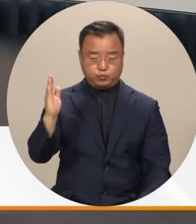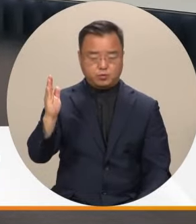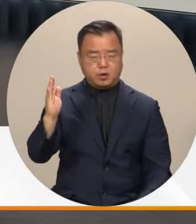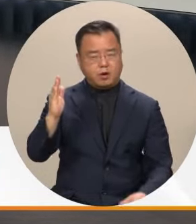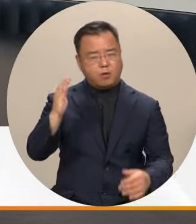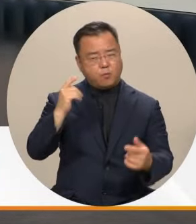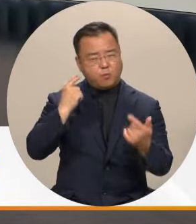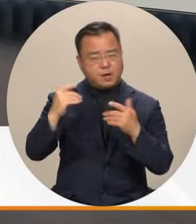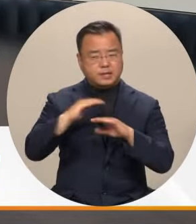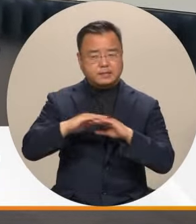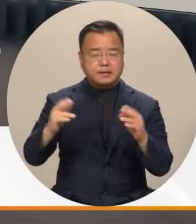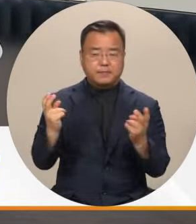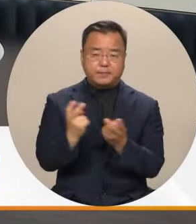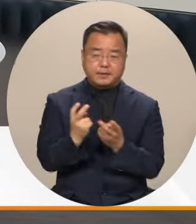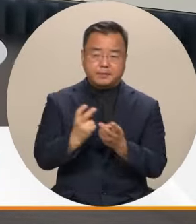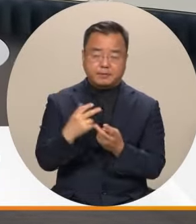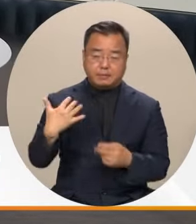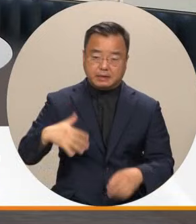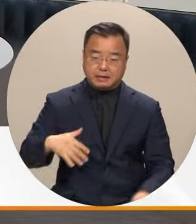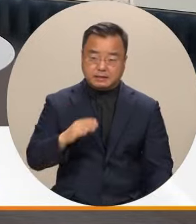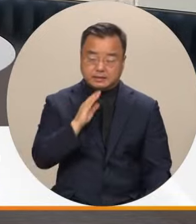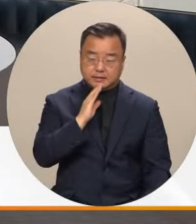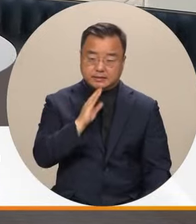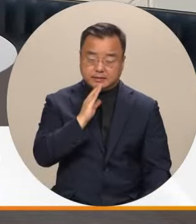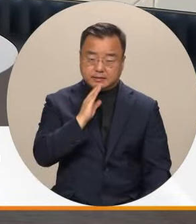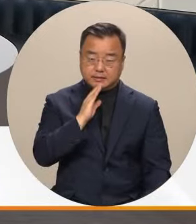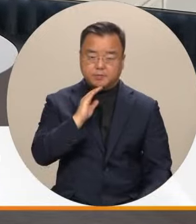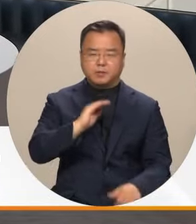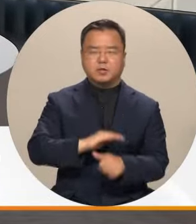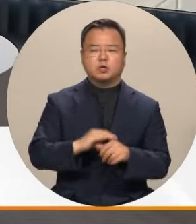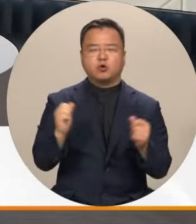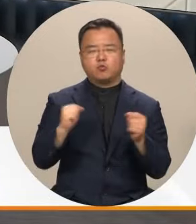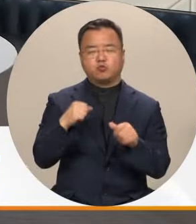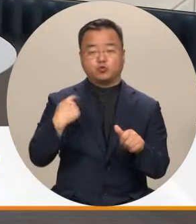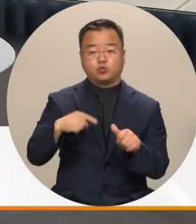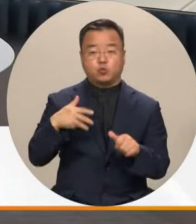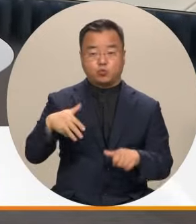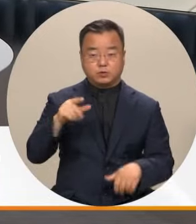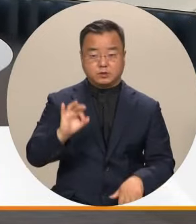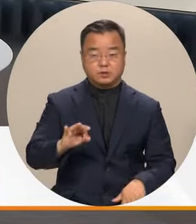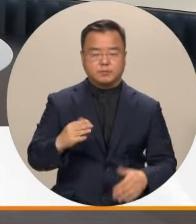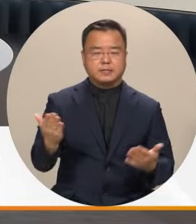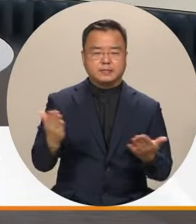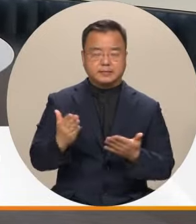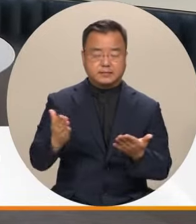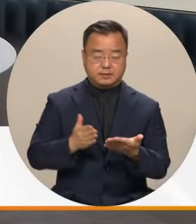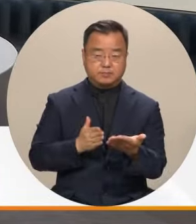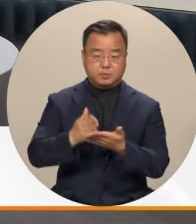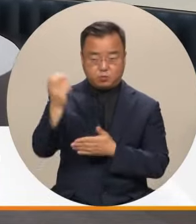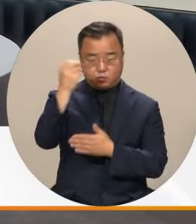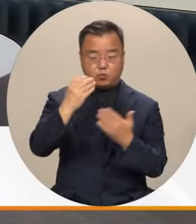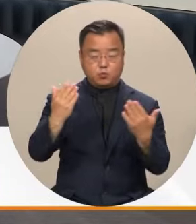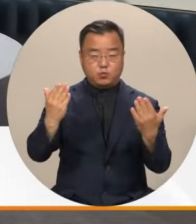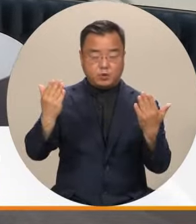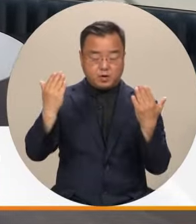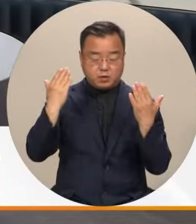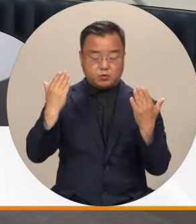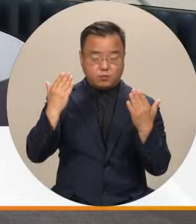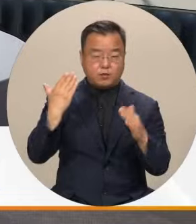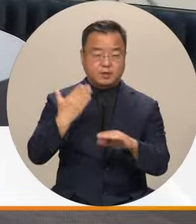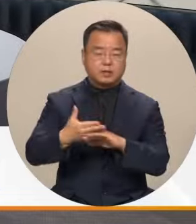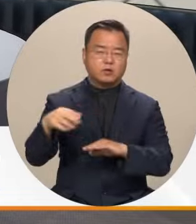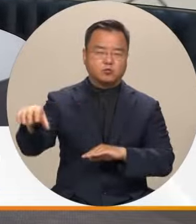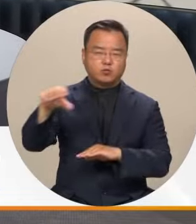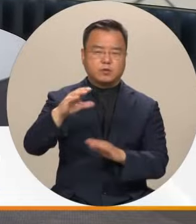개선방안에 잡기가 쉽지는 않은데요이 경북 교육청에서는 직업계고에 유학생들이 유치하는 정책이 또